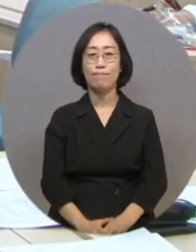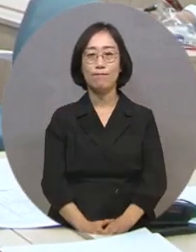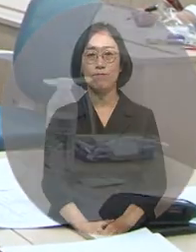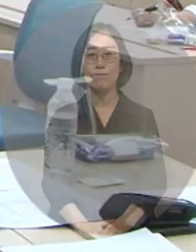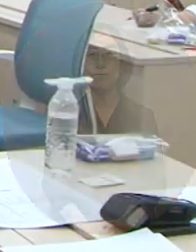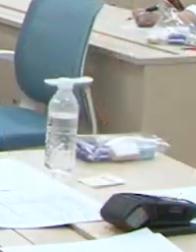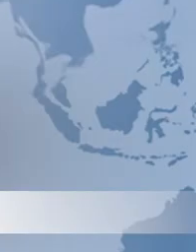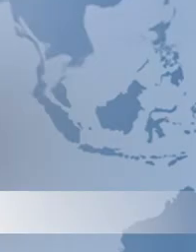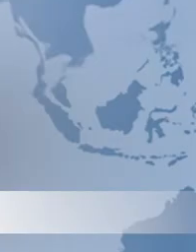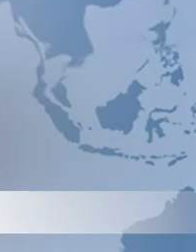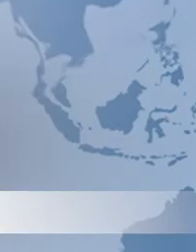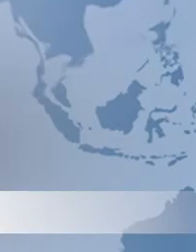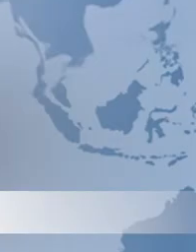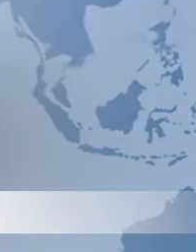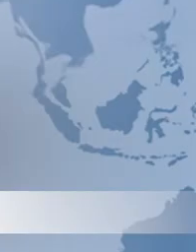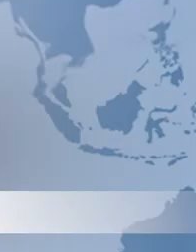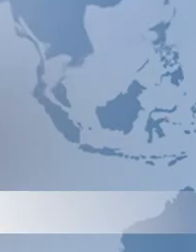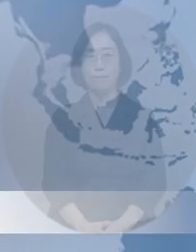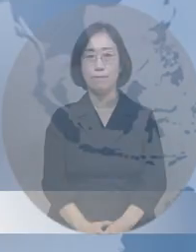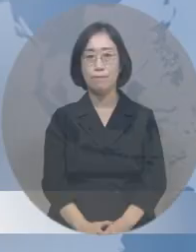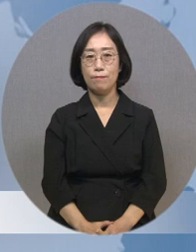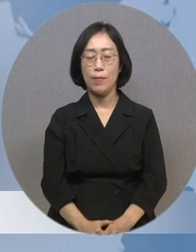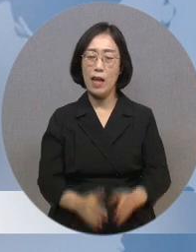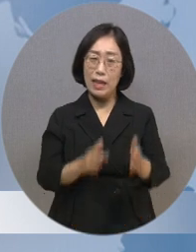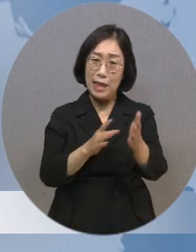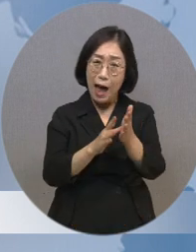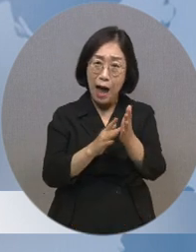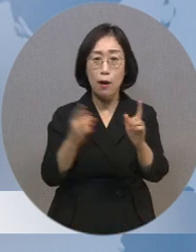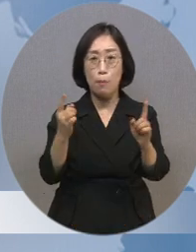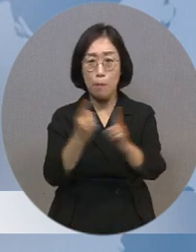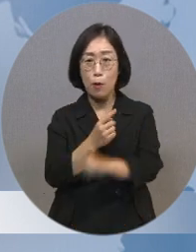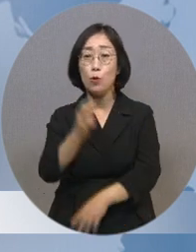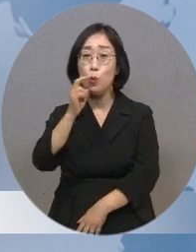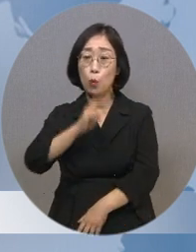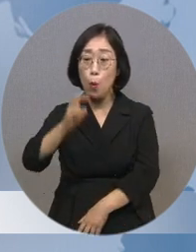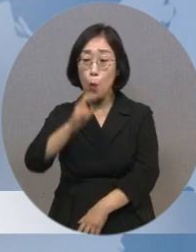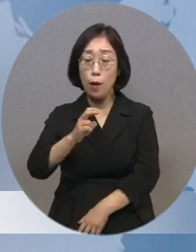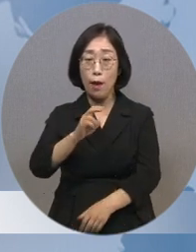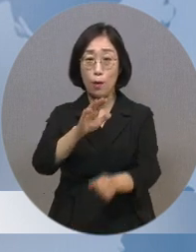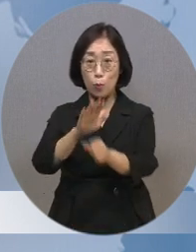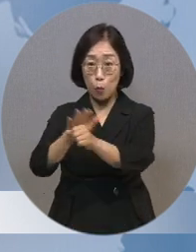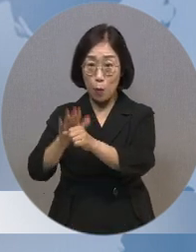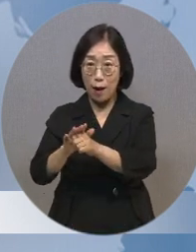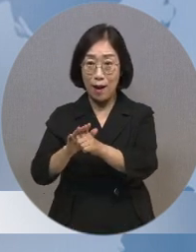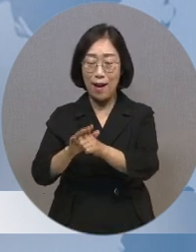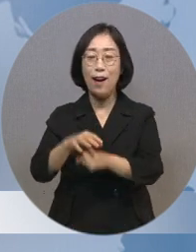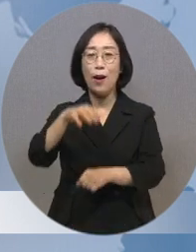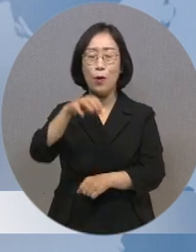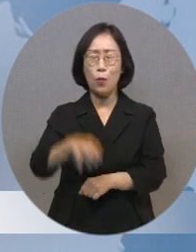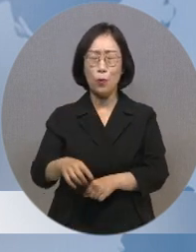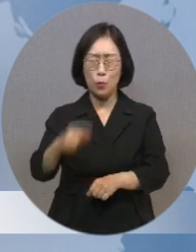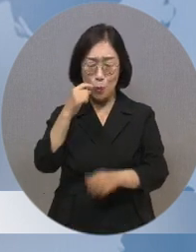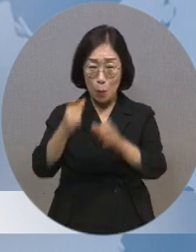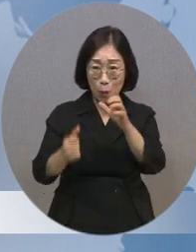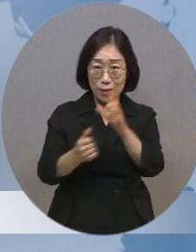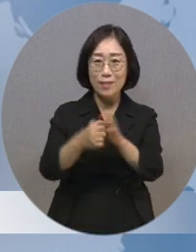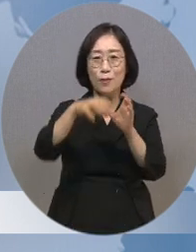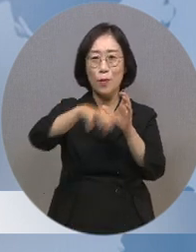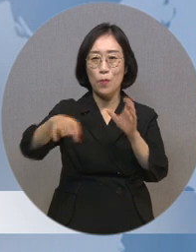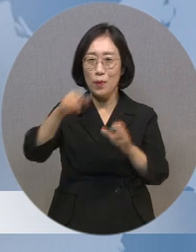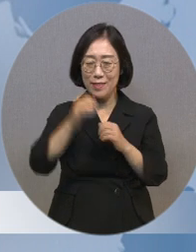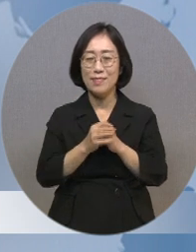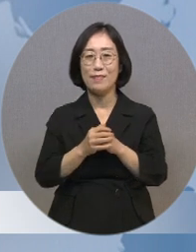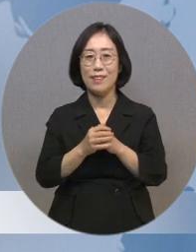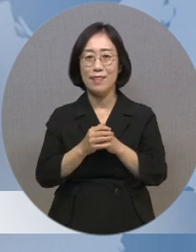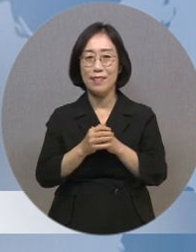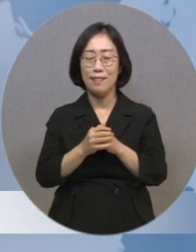국가정책 최고의 과정을 야기하는 노래로 처방을 해주는 특별한 약구. 참 이색적이고 남다른 치유를 받을 수